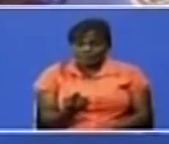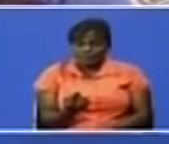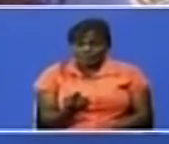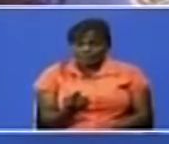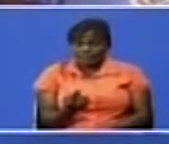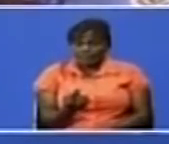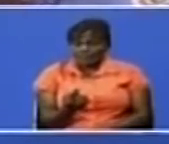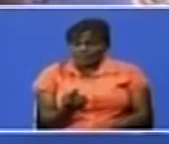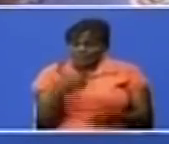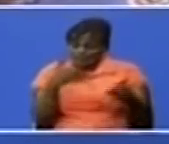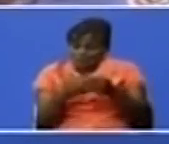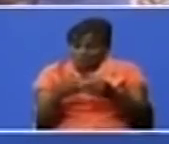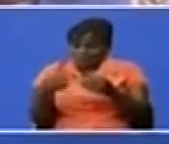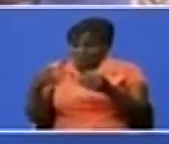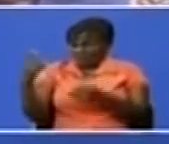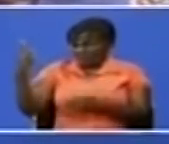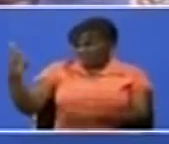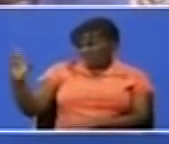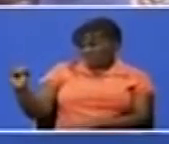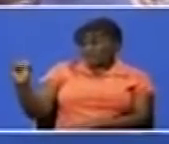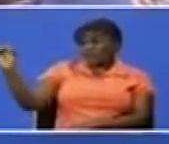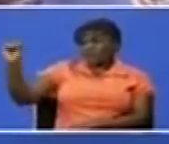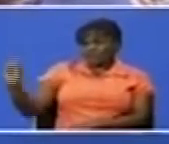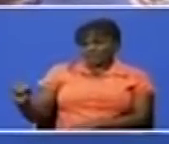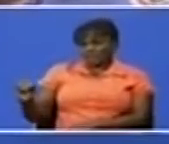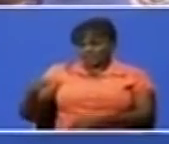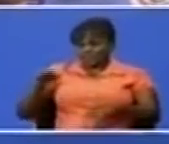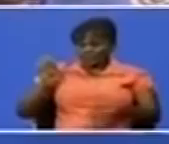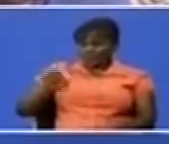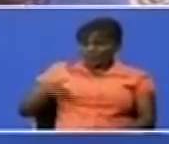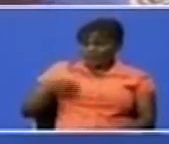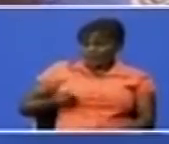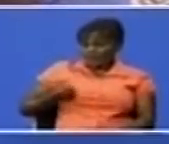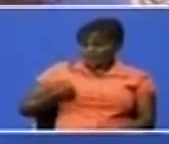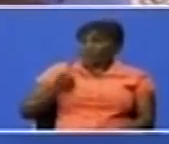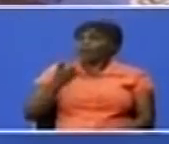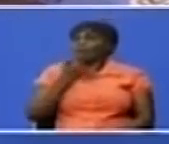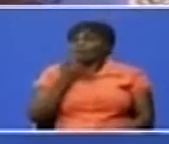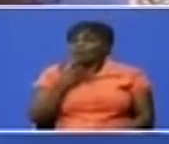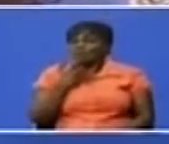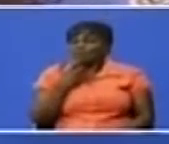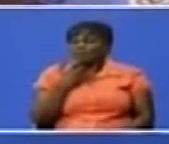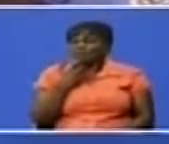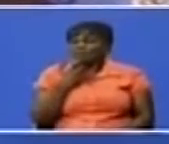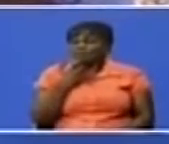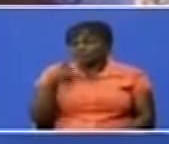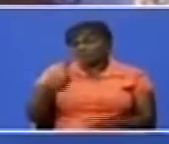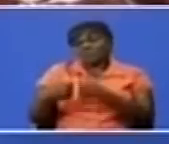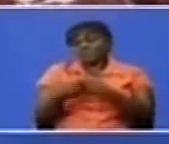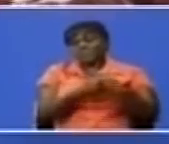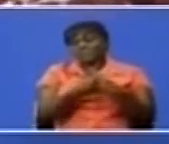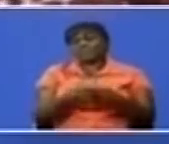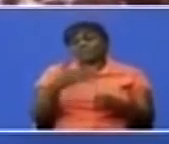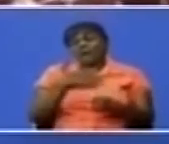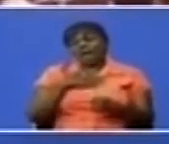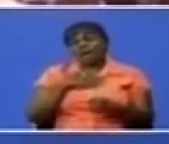karibu 40% hivi ya wasichana katika sehemu ya Pokot bado wana changamoto hiyo.